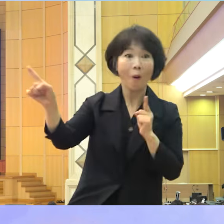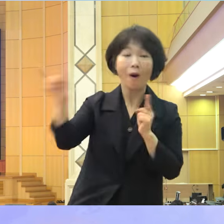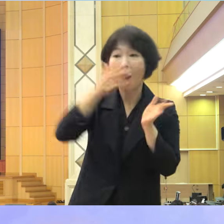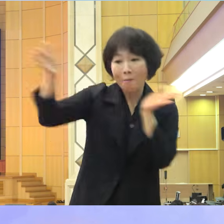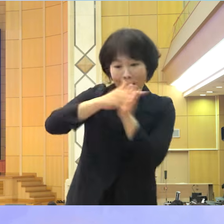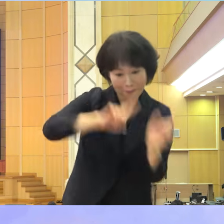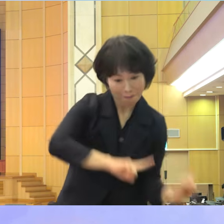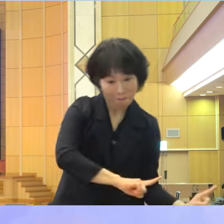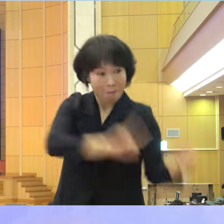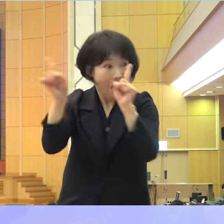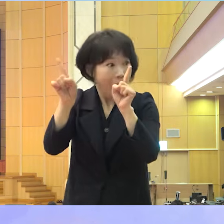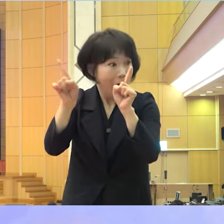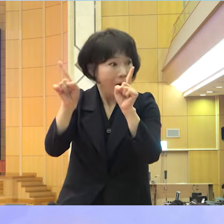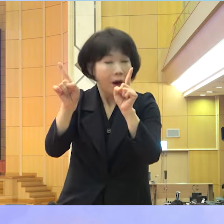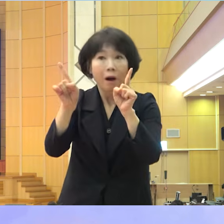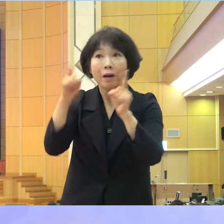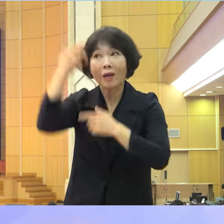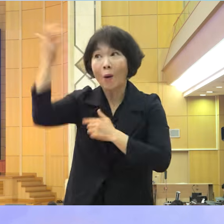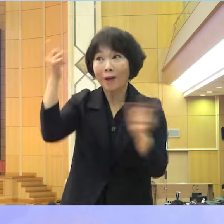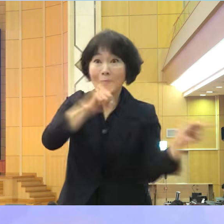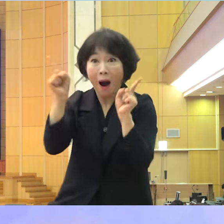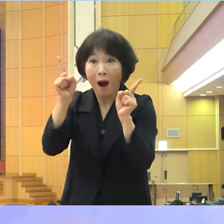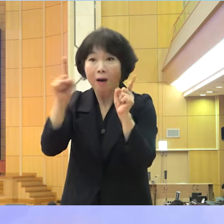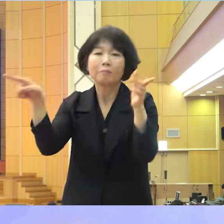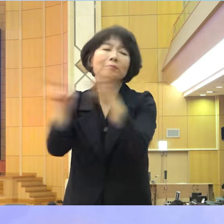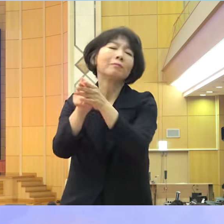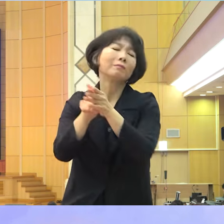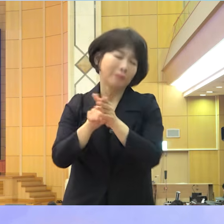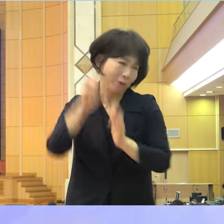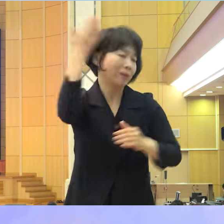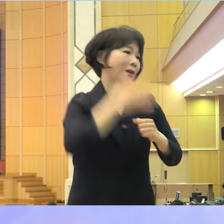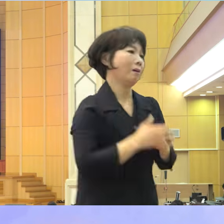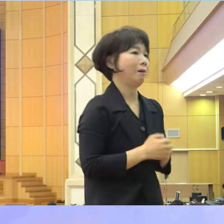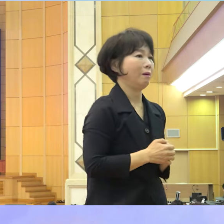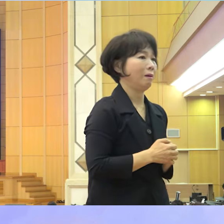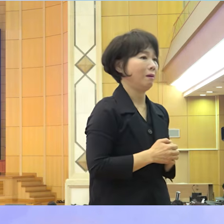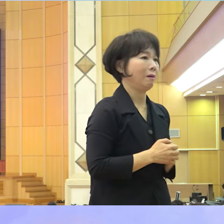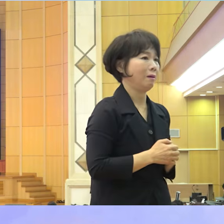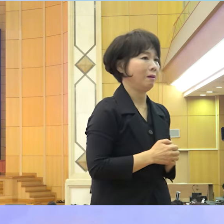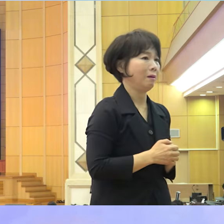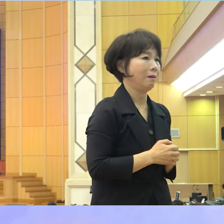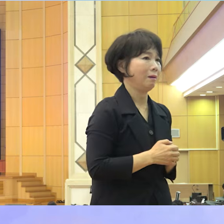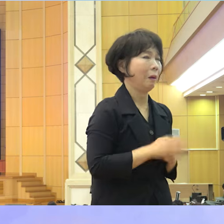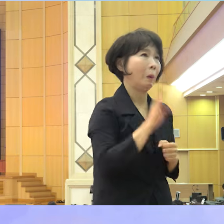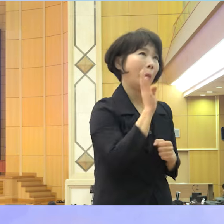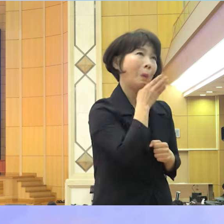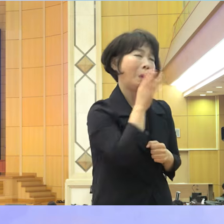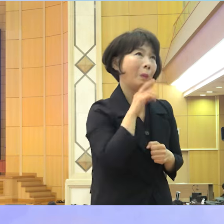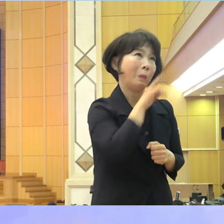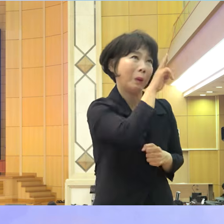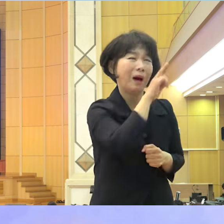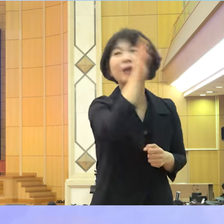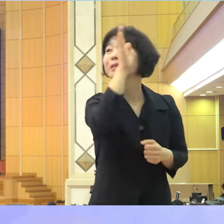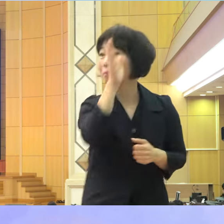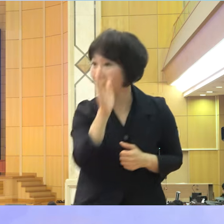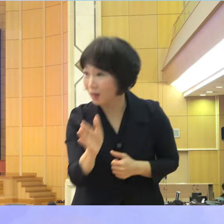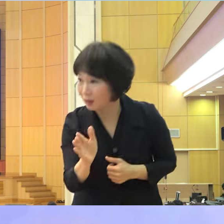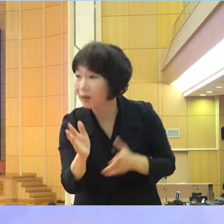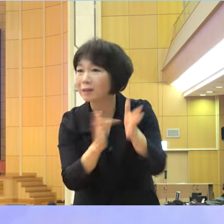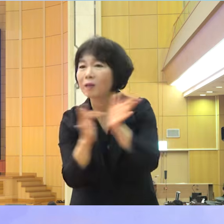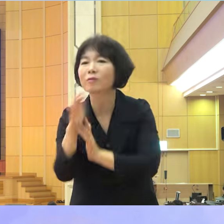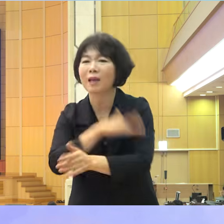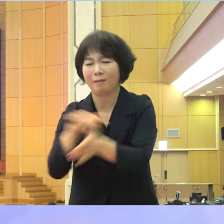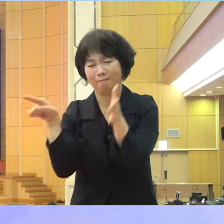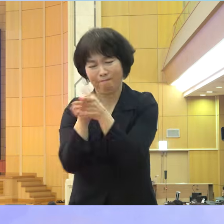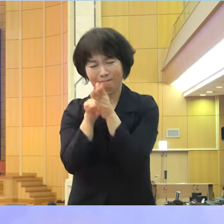살아났다는 것이 그렇게 믿는 사람에게는 해당이 되고, 믿지 않는 사람은 또 관계가 없는 거예요. 그래서 예수를 믿으라고 하는